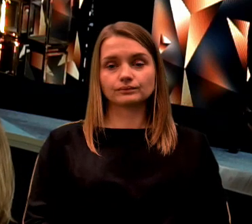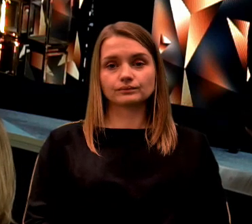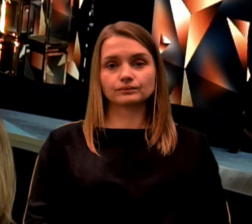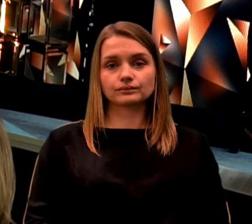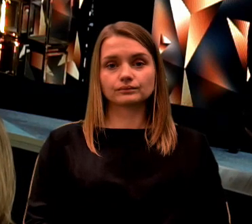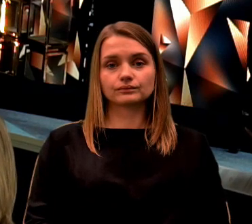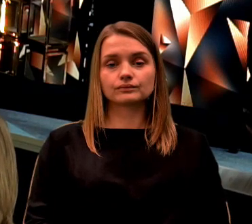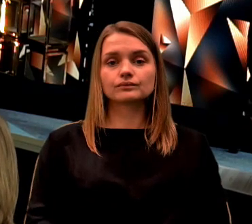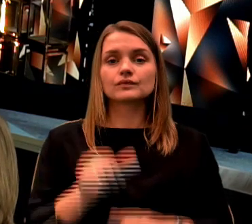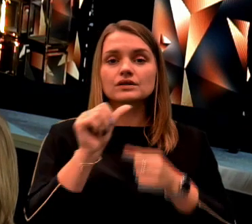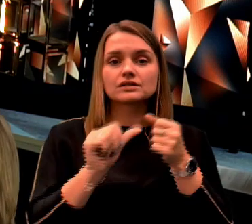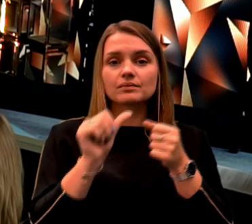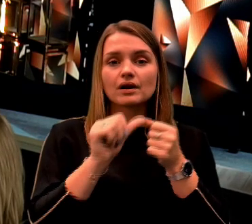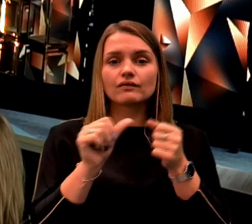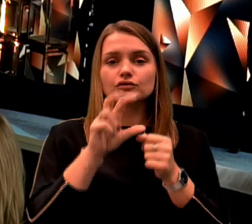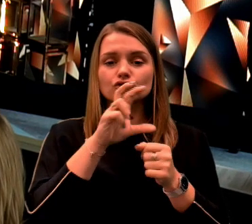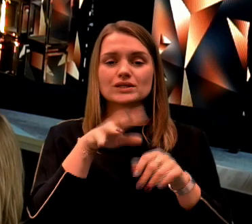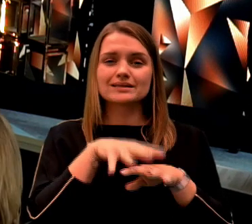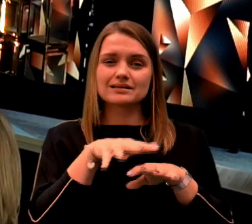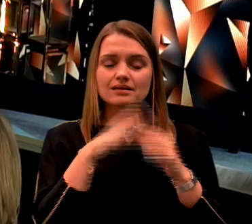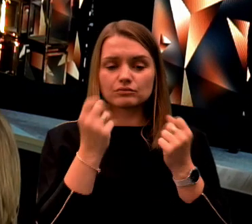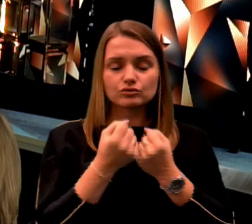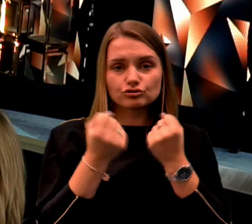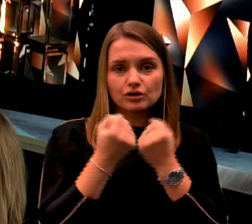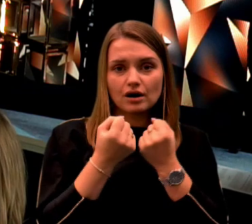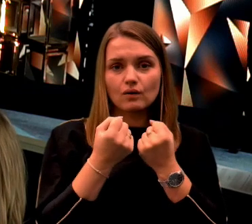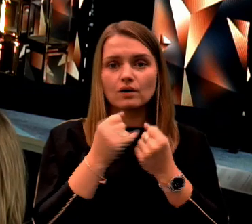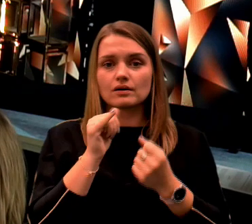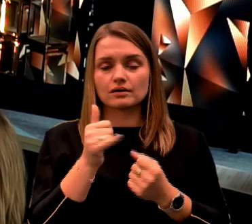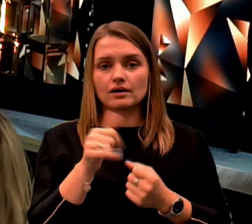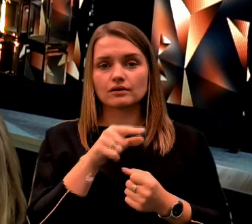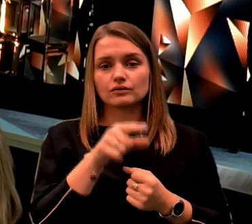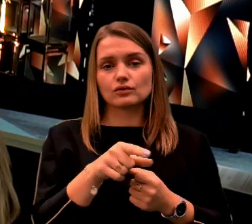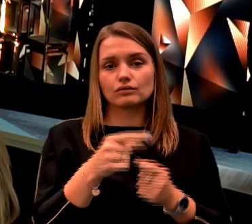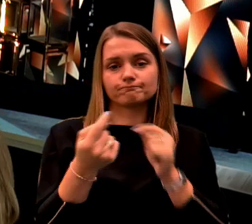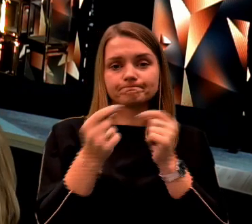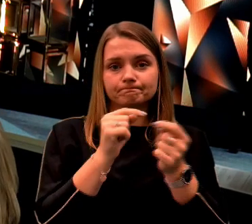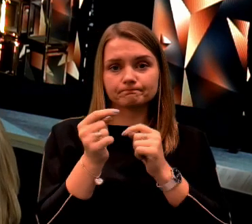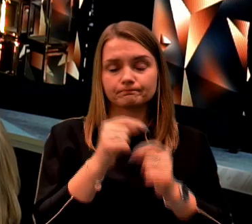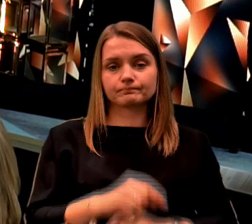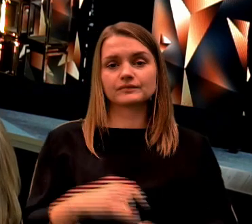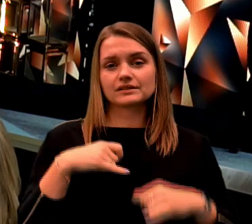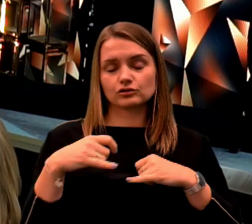I żeby sprawdzić, czy system zadziałał, albo będzie pierwsze rozgrzewkowe pytanie. Organizacje pozarządowe. Do Państwa.